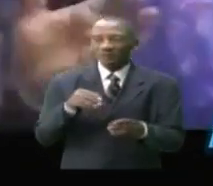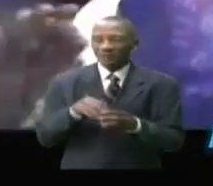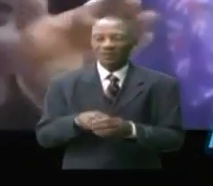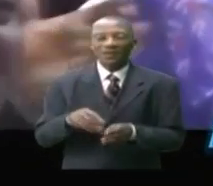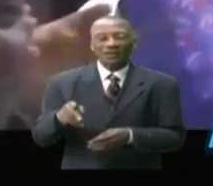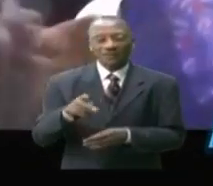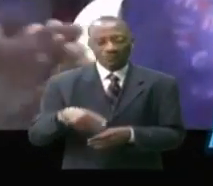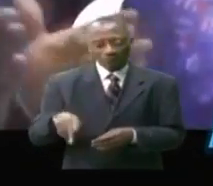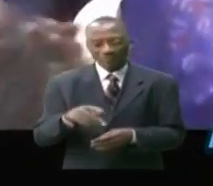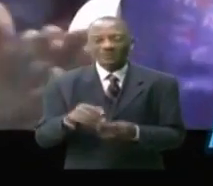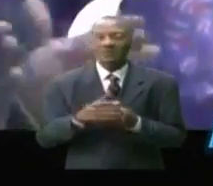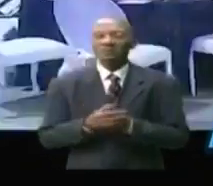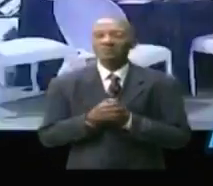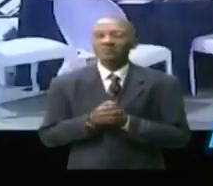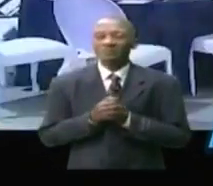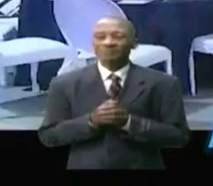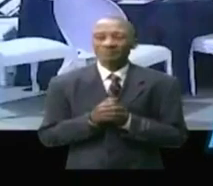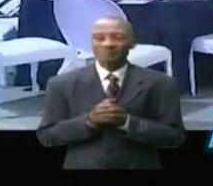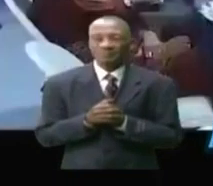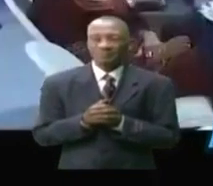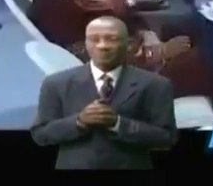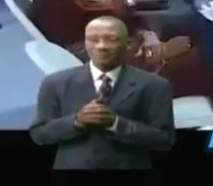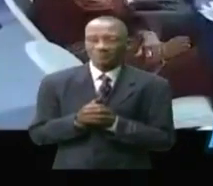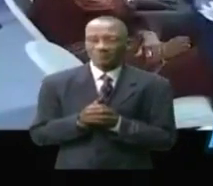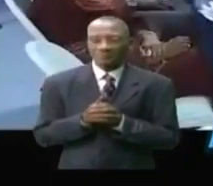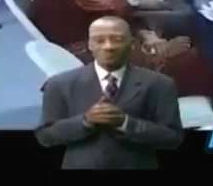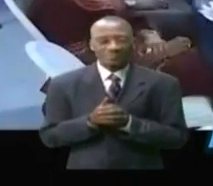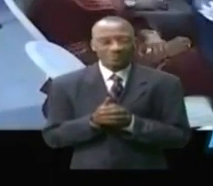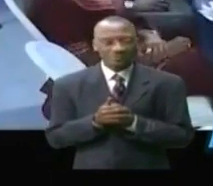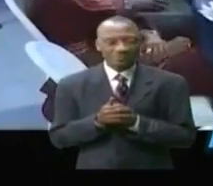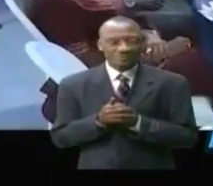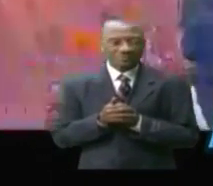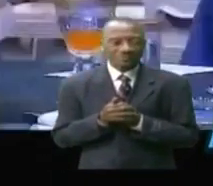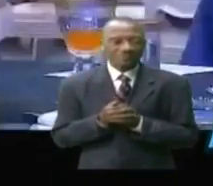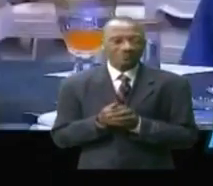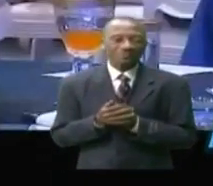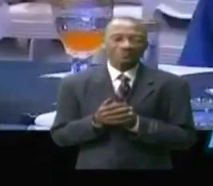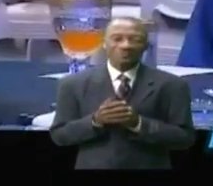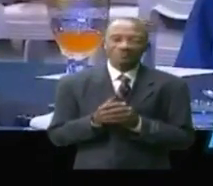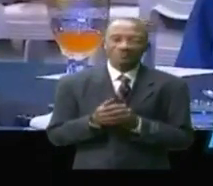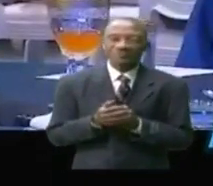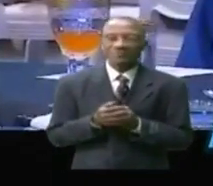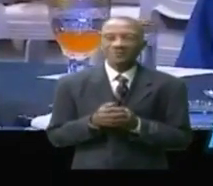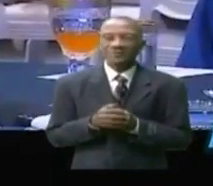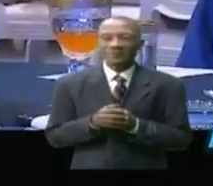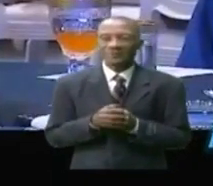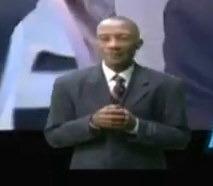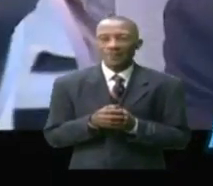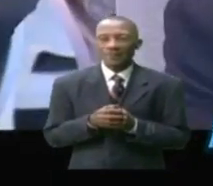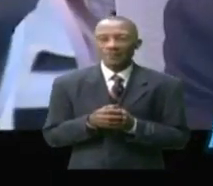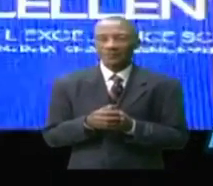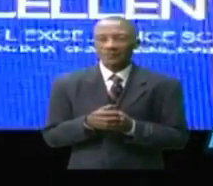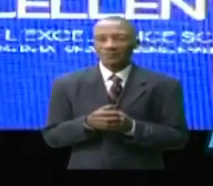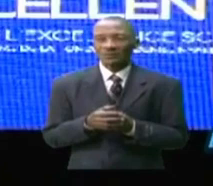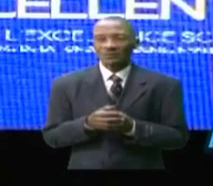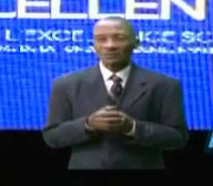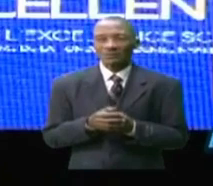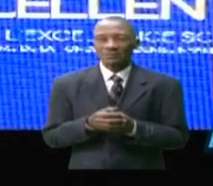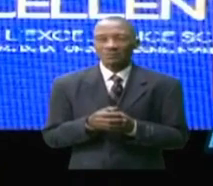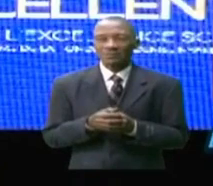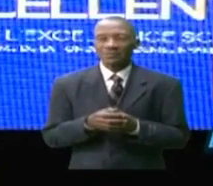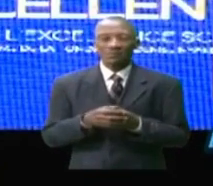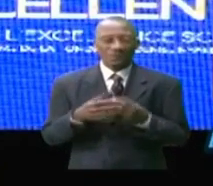à la cérémonie des remises de prix Excellentia 4e édition en compagnie accompagné de boursiers Excellencia Lualaba Bora.